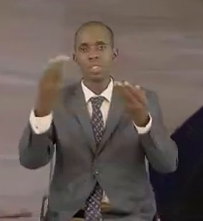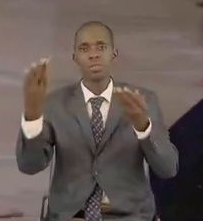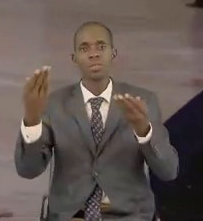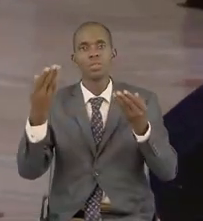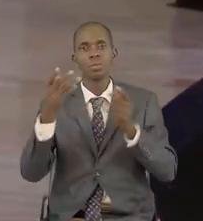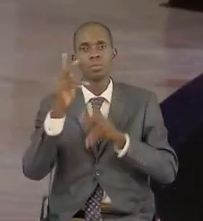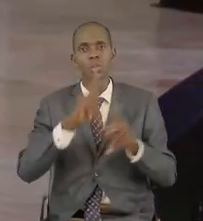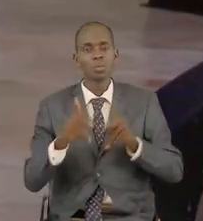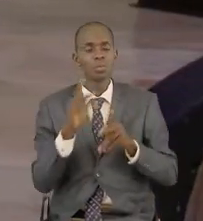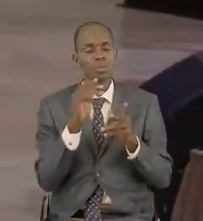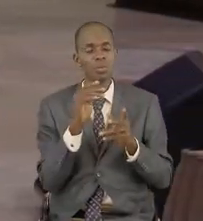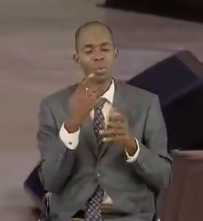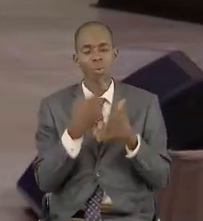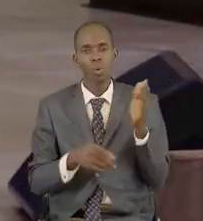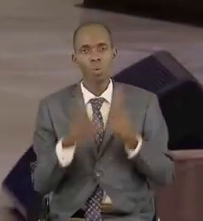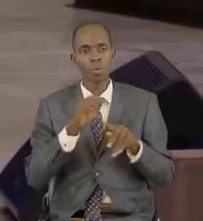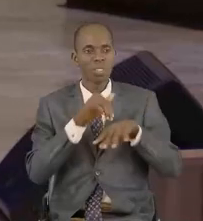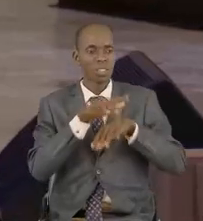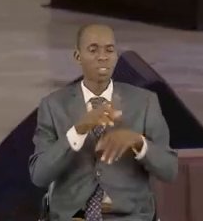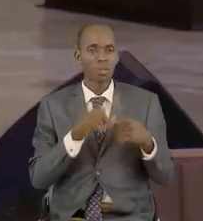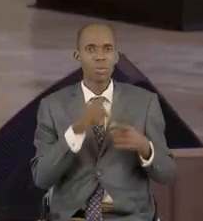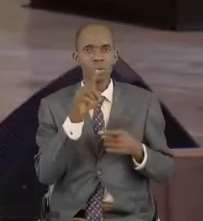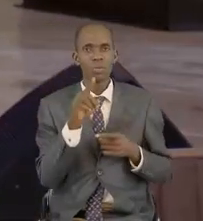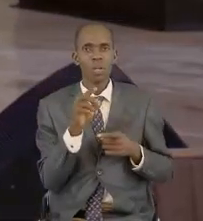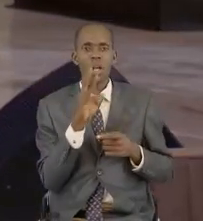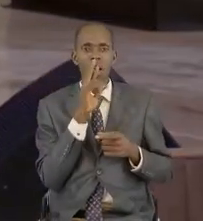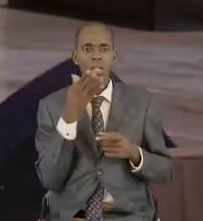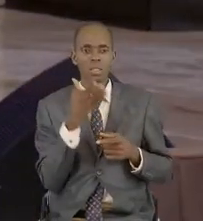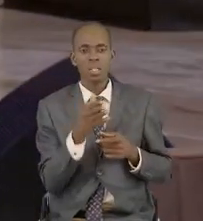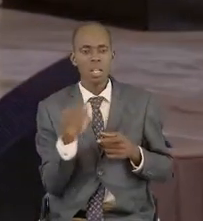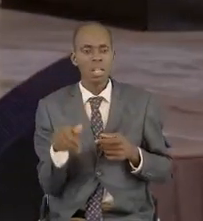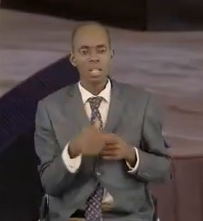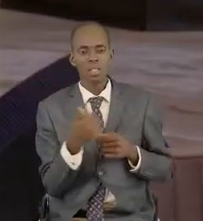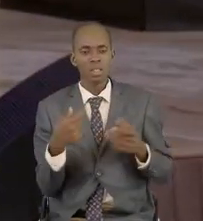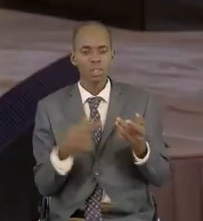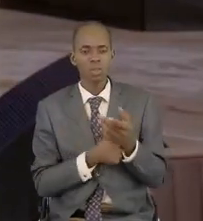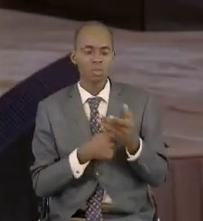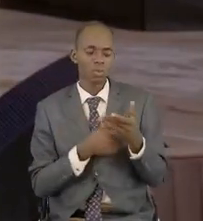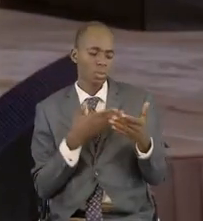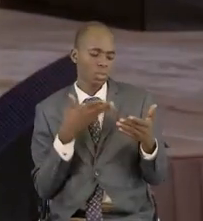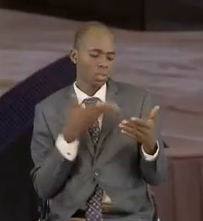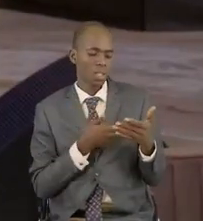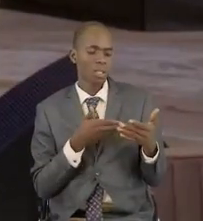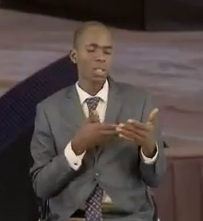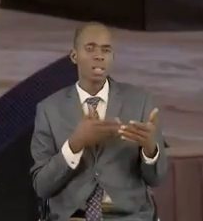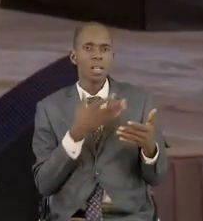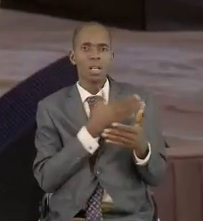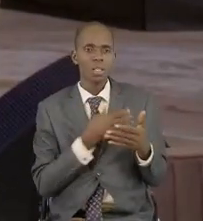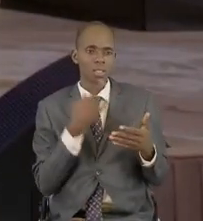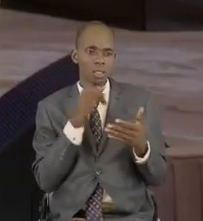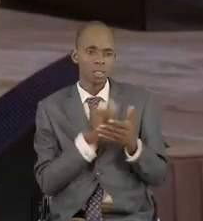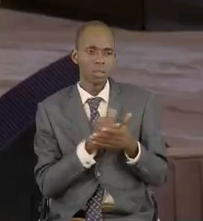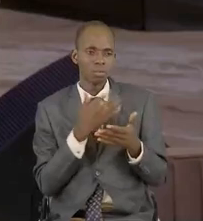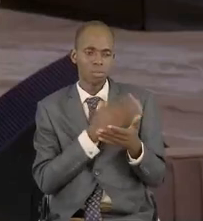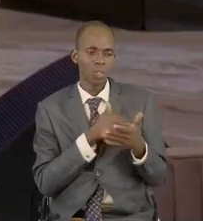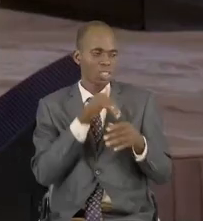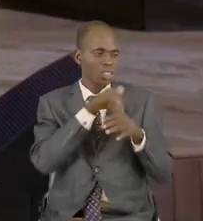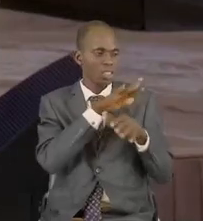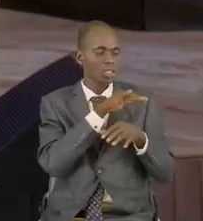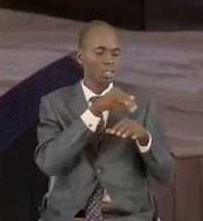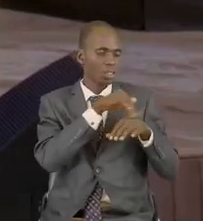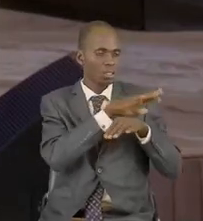oui c'est ce que les gens vous enseignent y a-t-il de l'Évangile là-bas éduquer et que transmettez ça à